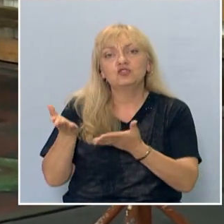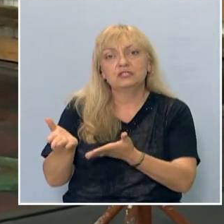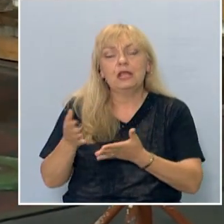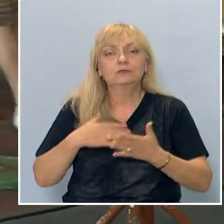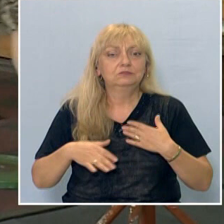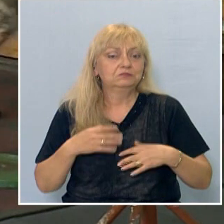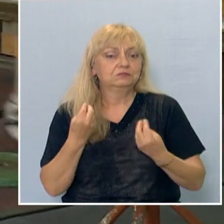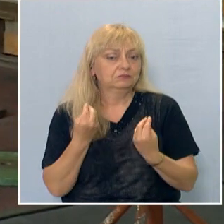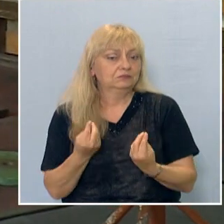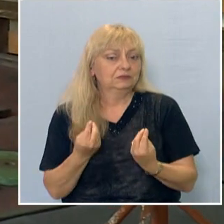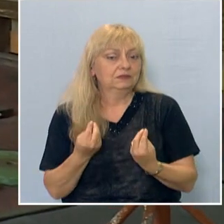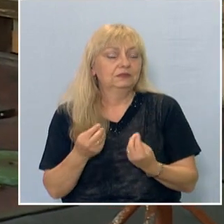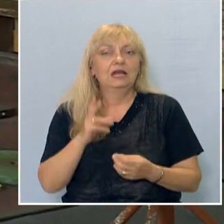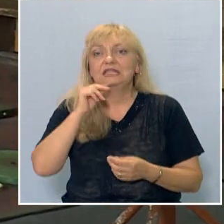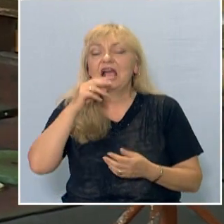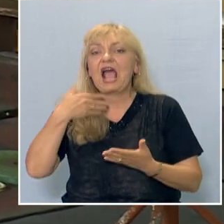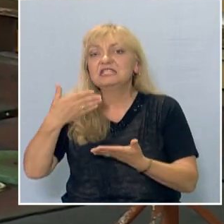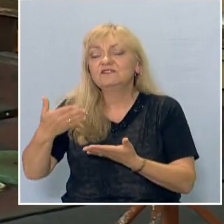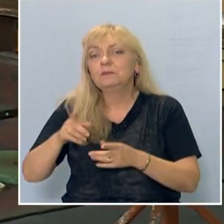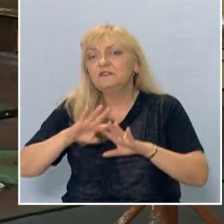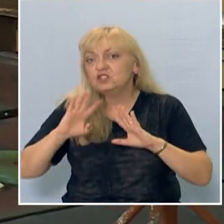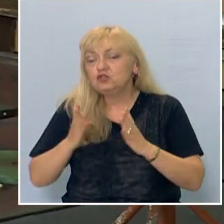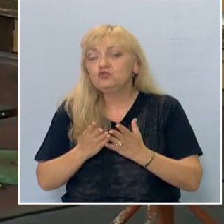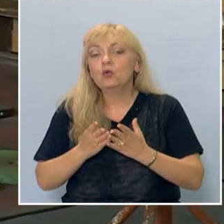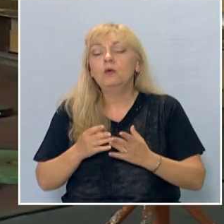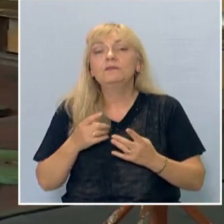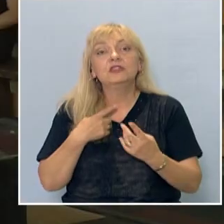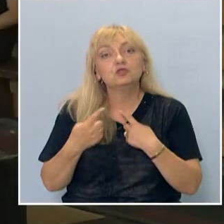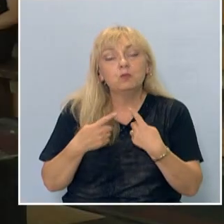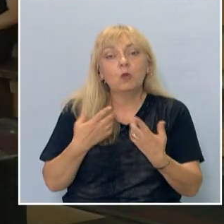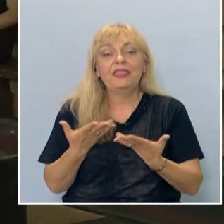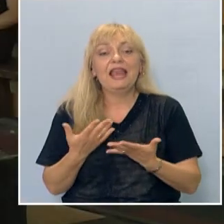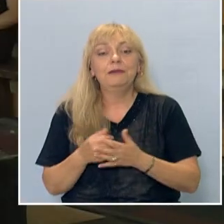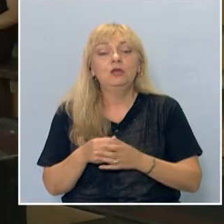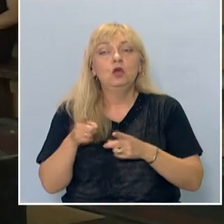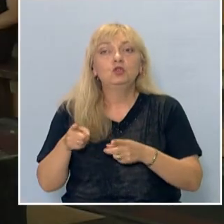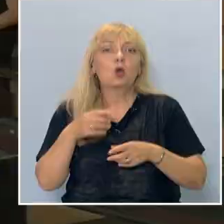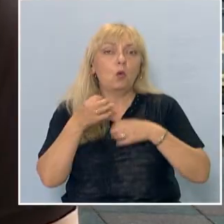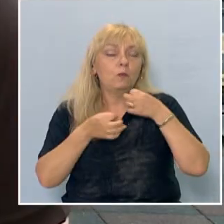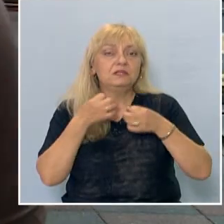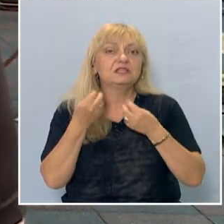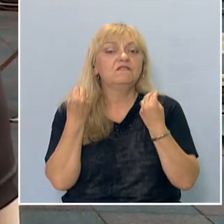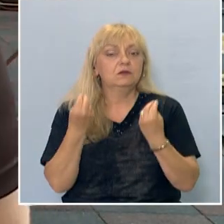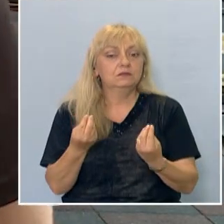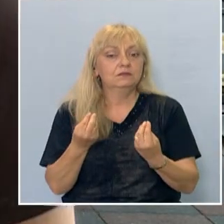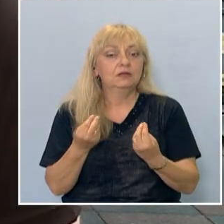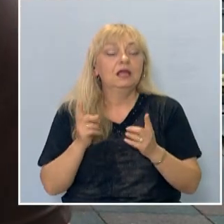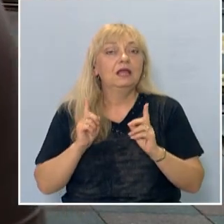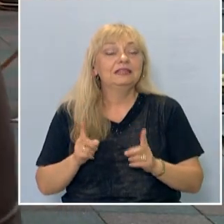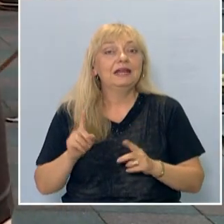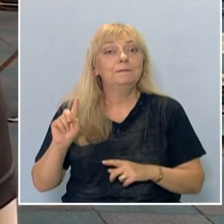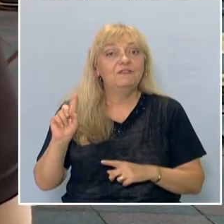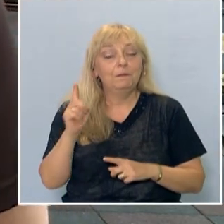му казваме всичко, да му споделяме. Той ни обяснява много хубаво. Трябва, как да кажа,